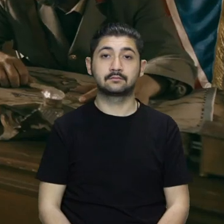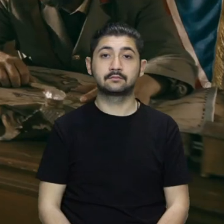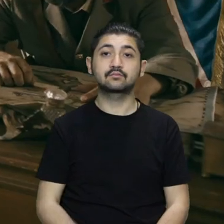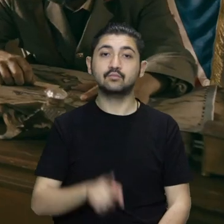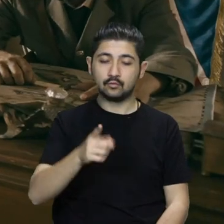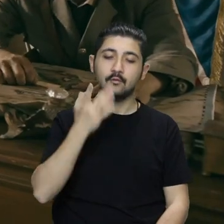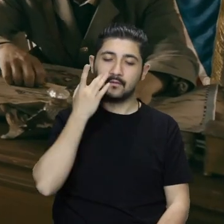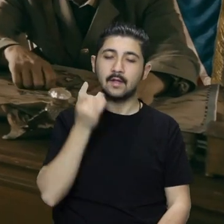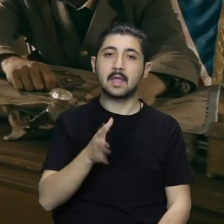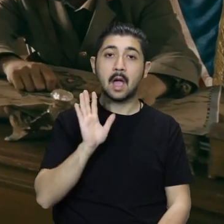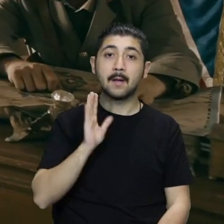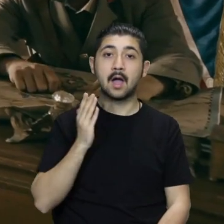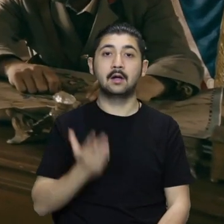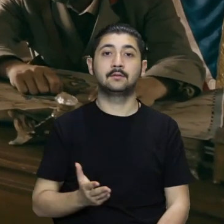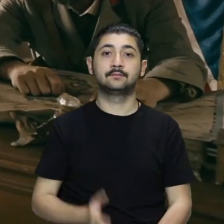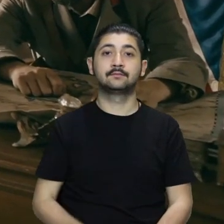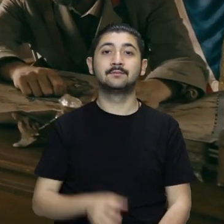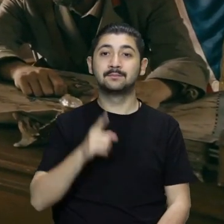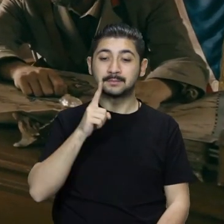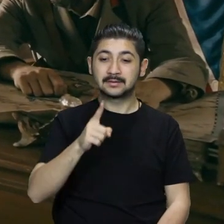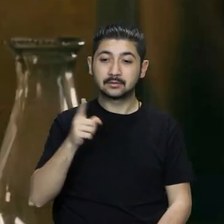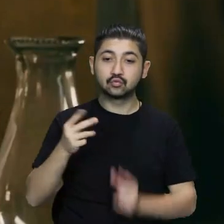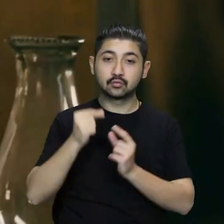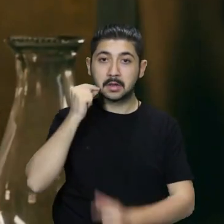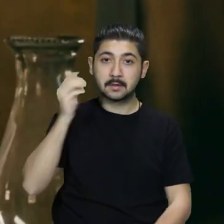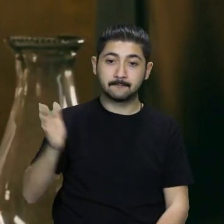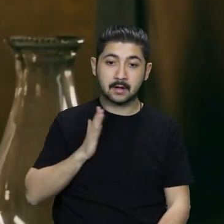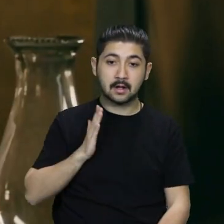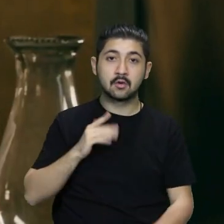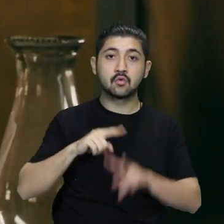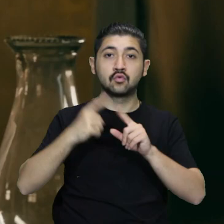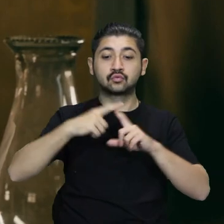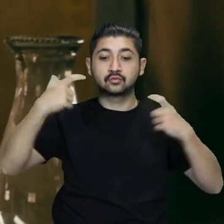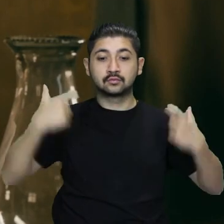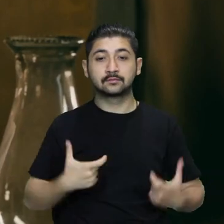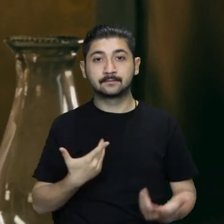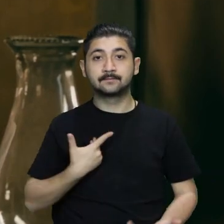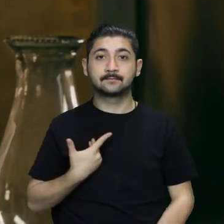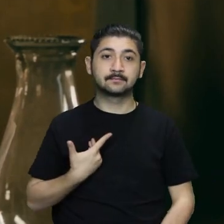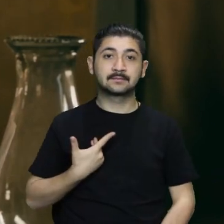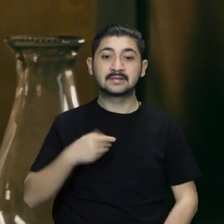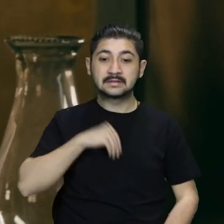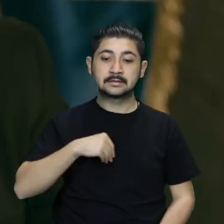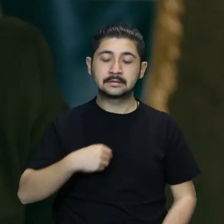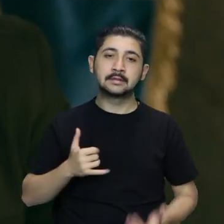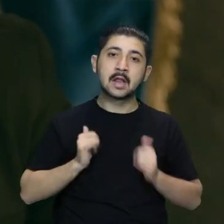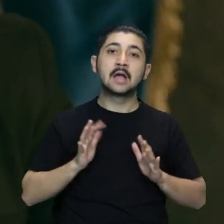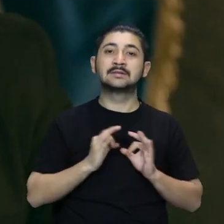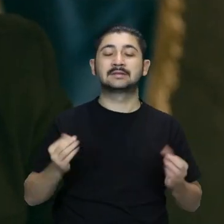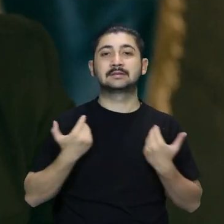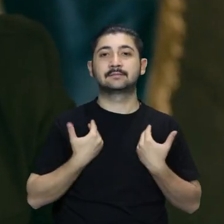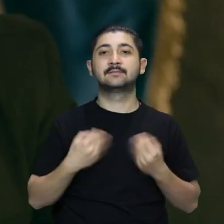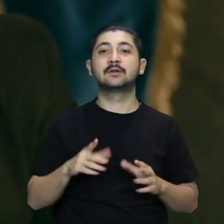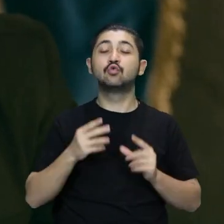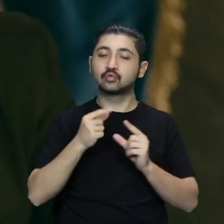Bunun farkındayım ama bir yandan Üsküplü, bir yandan Kut şehri. İçim rahat değil.